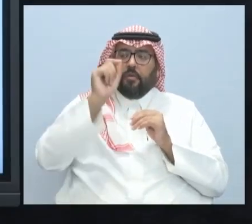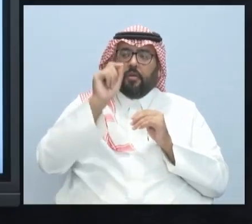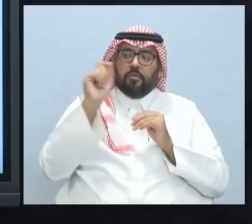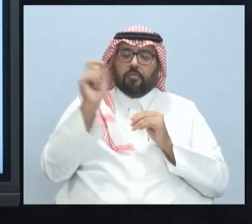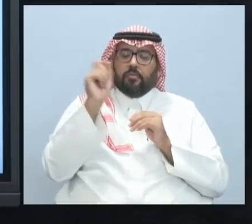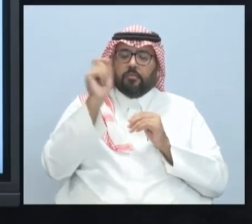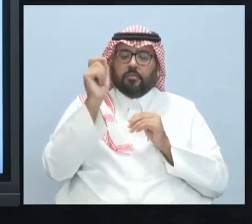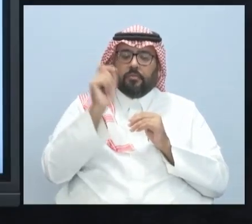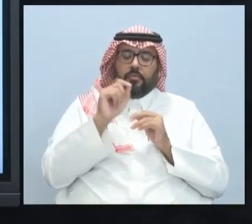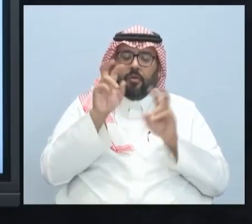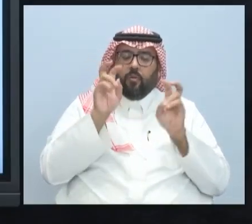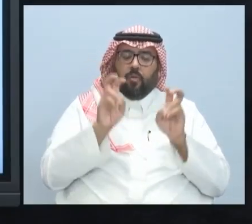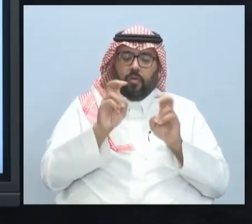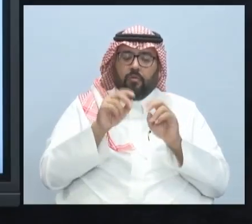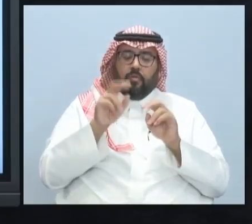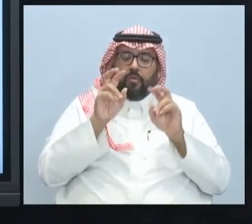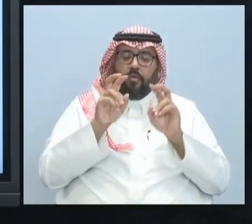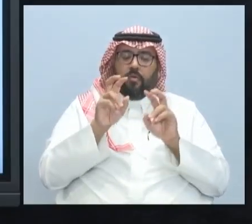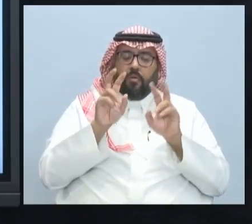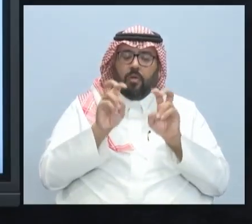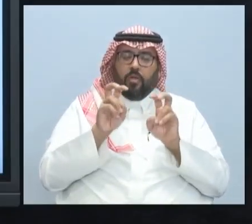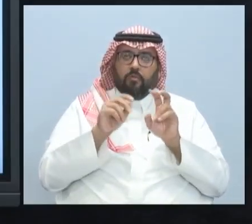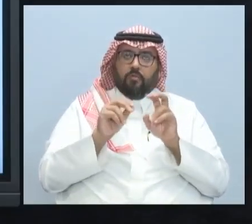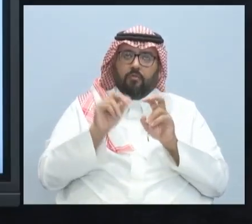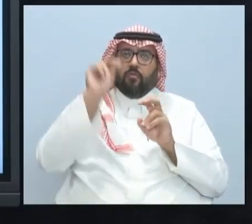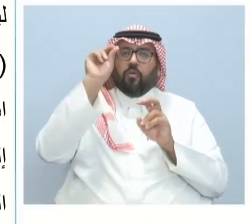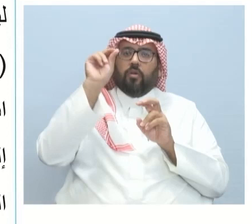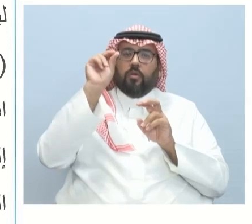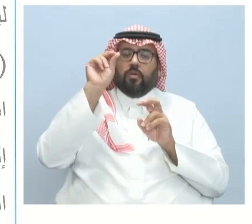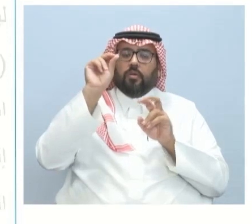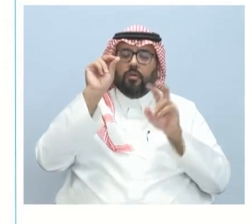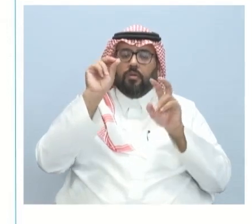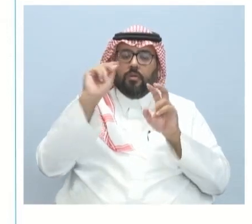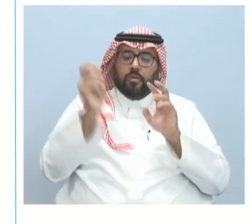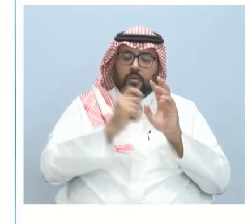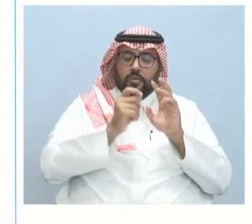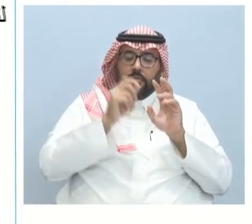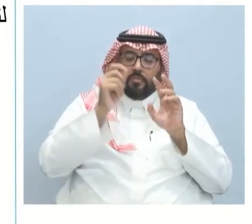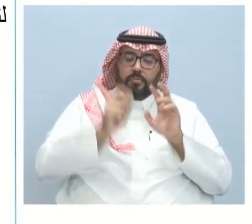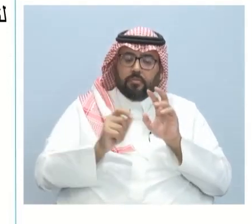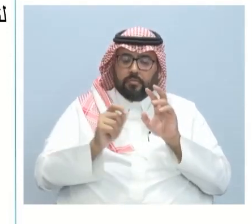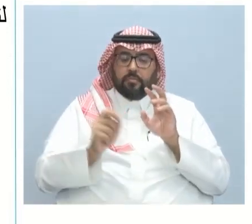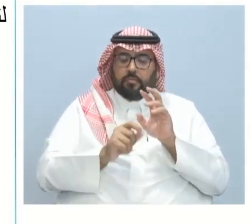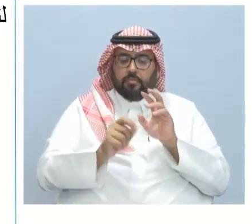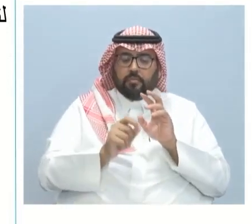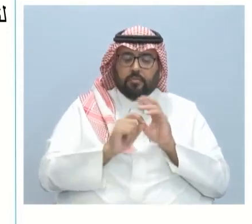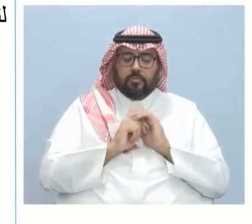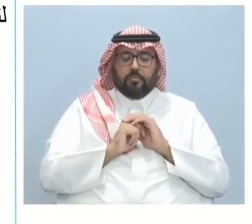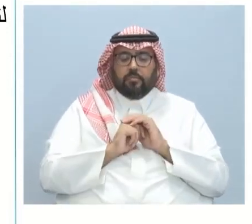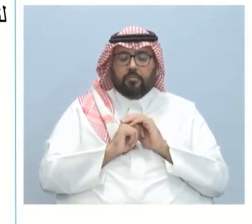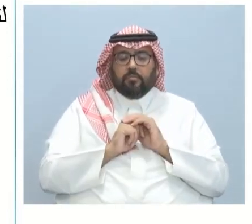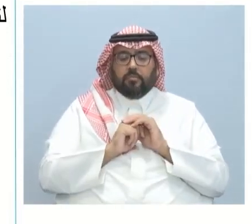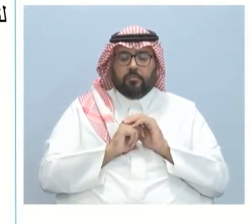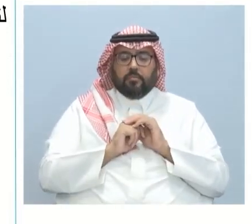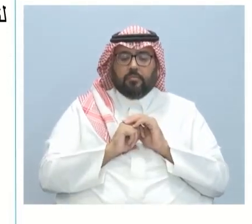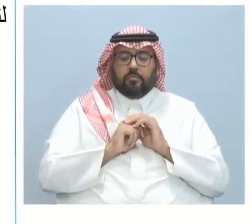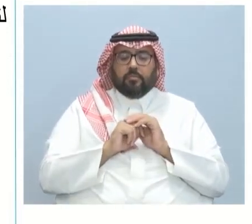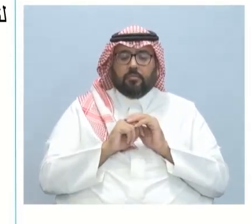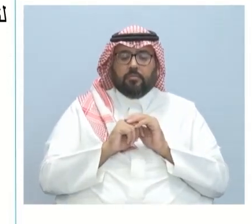اذا اردت الايقاف او اذا اذا اردت التوقف عن الكتابه ايضا